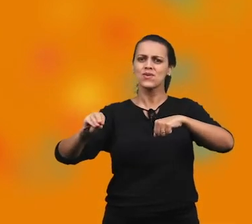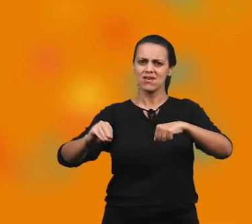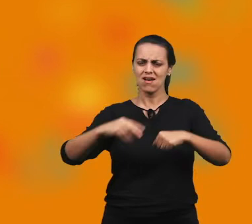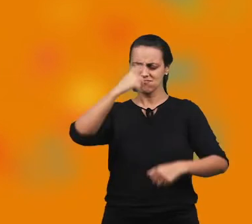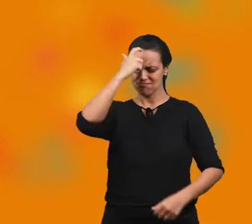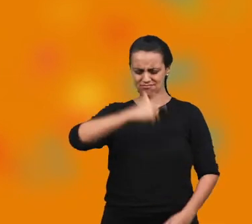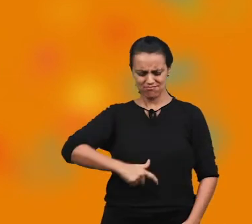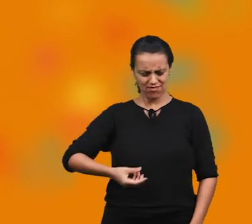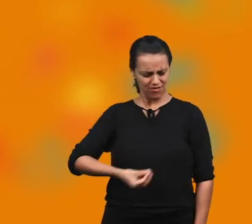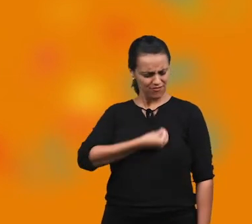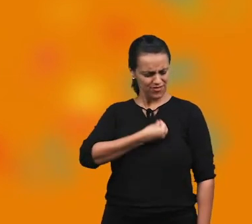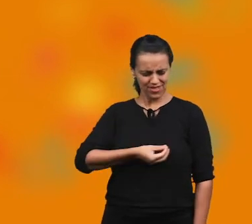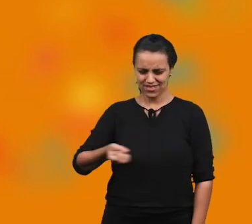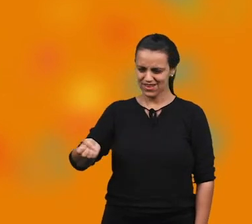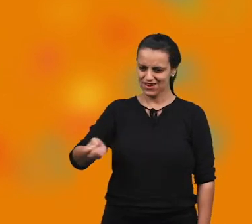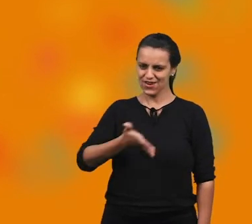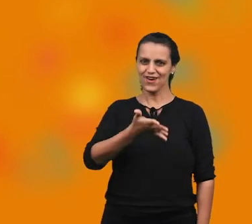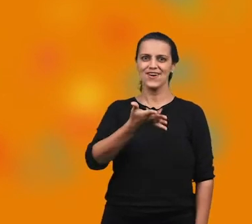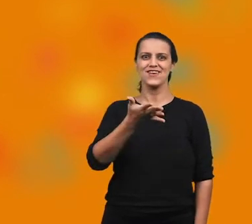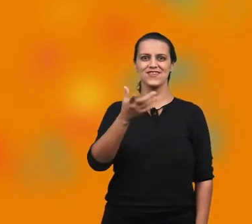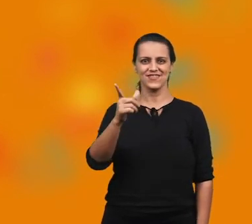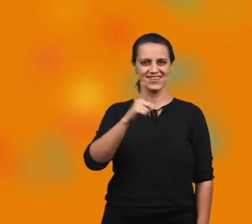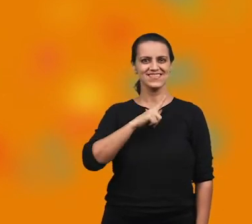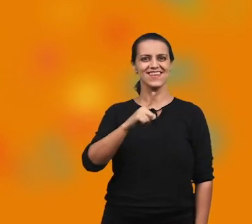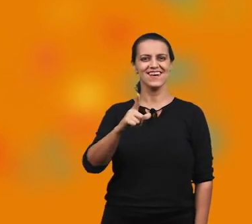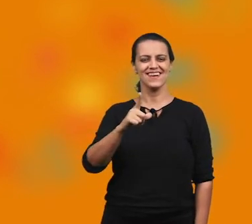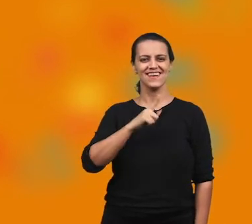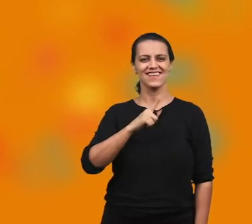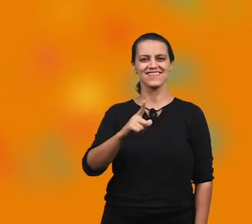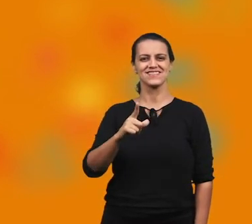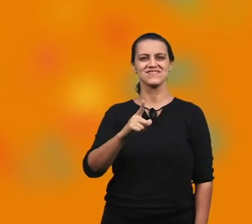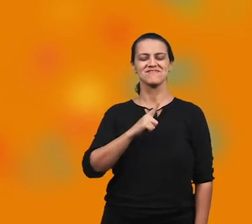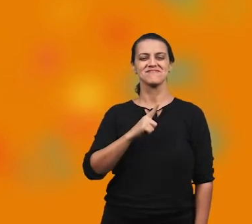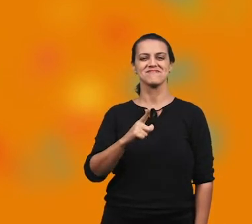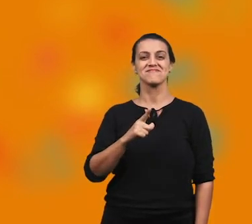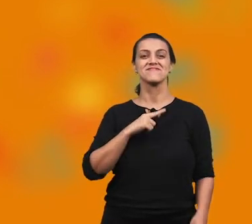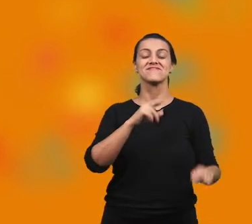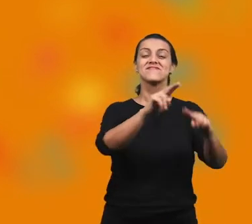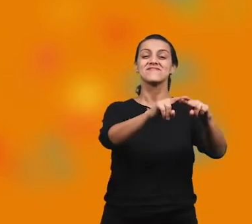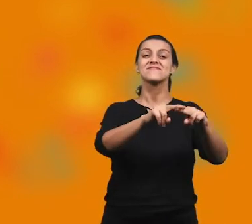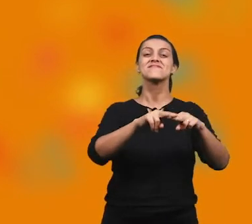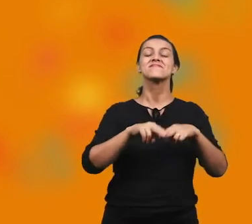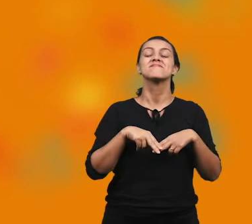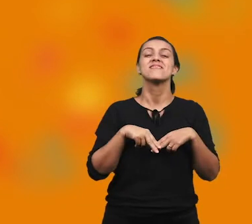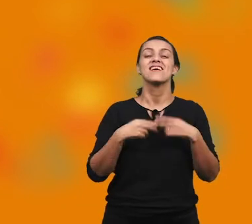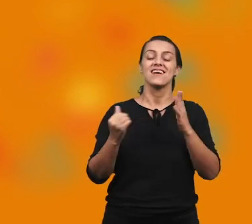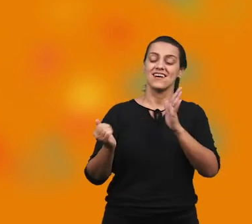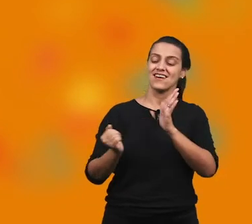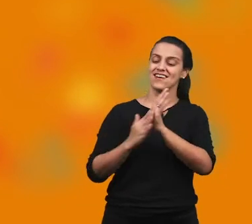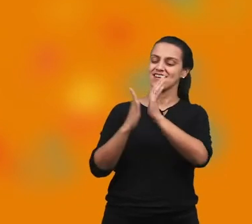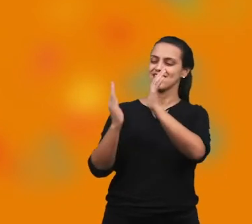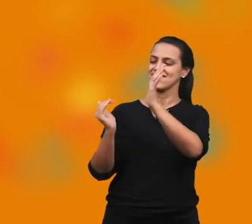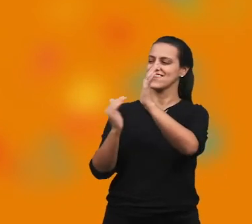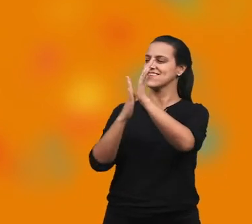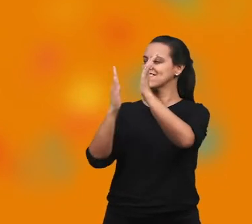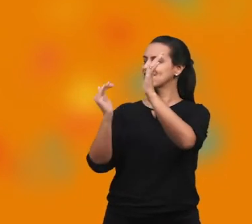новым творением ты станешь для того, чтобы прославлять Бога.